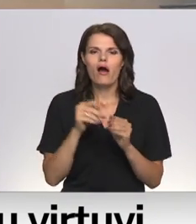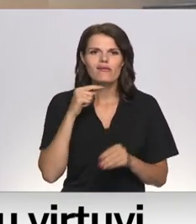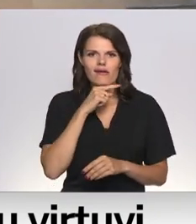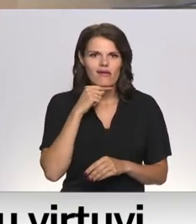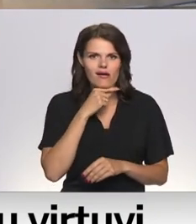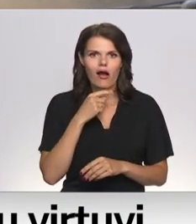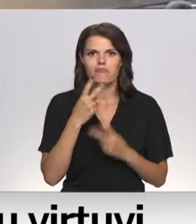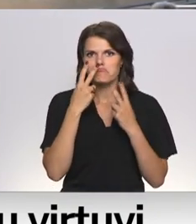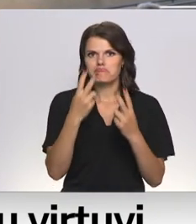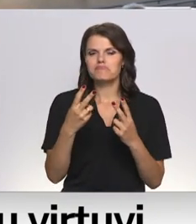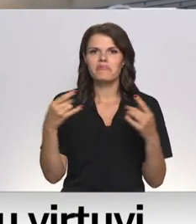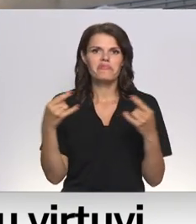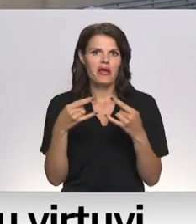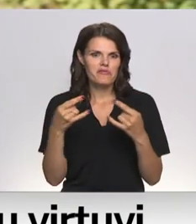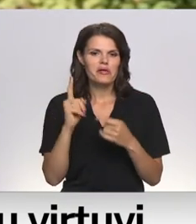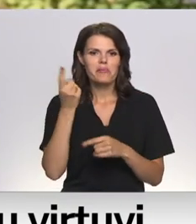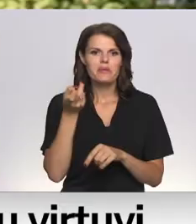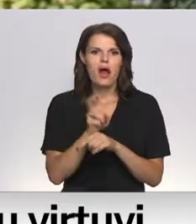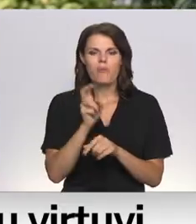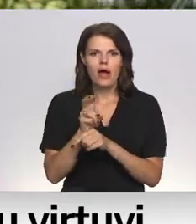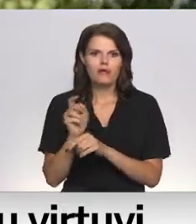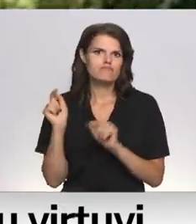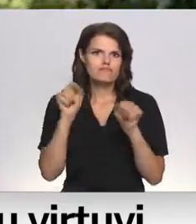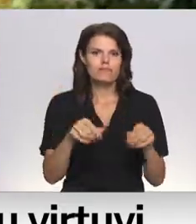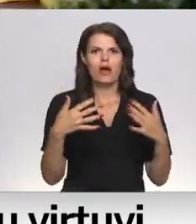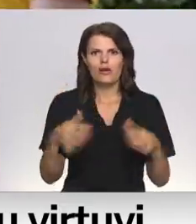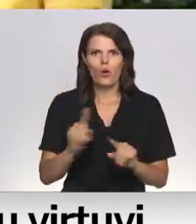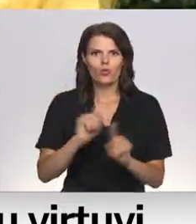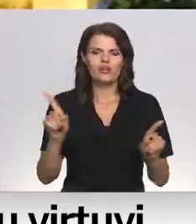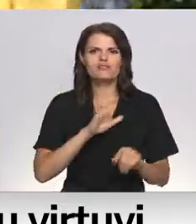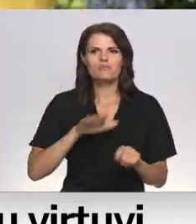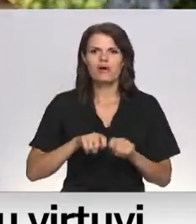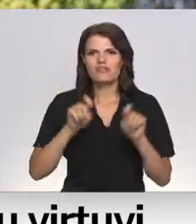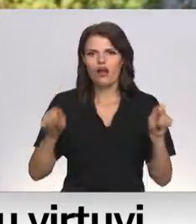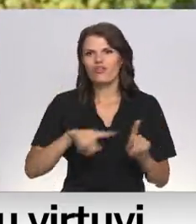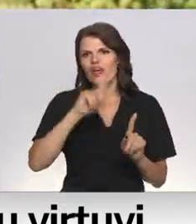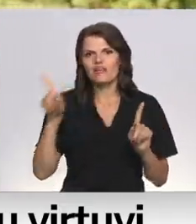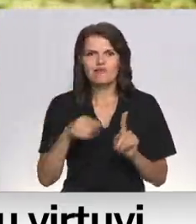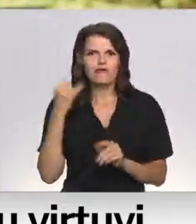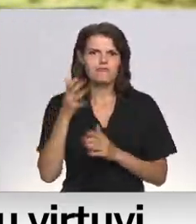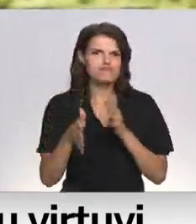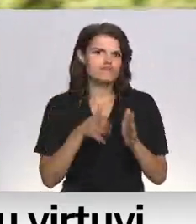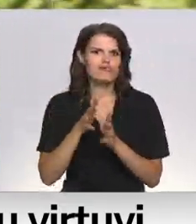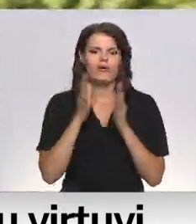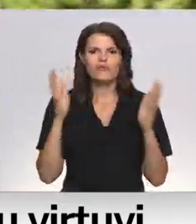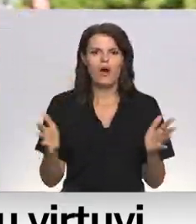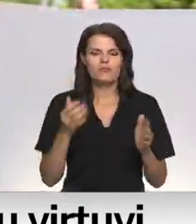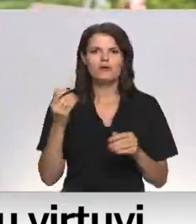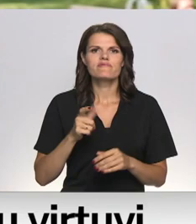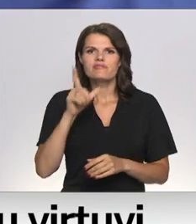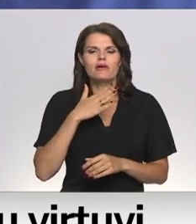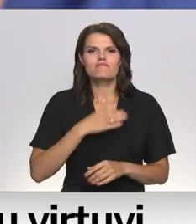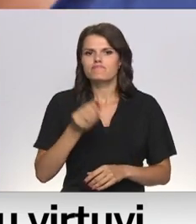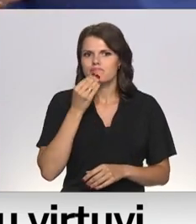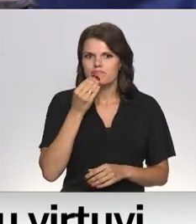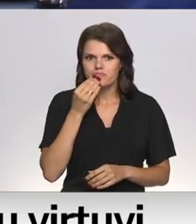Kā novēroja RTV, pirmie kafēnīcas apmeklētāji ieradās jau drīz pēc atklāšanas, un dienas laikā interese bija liela. Pieprasītākie ēdieni –